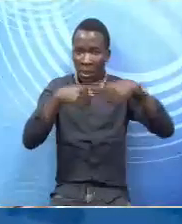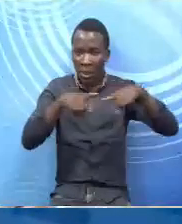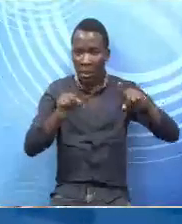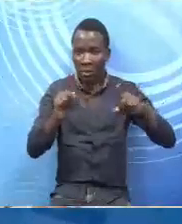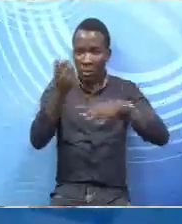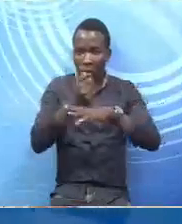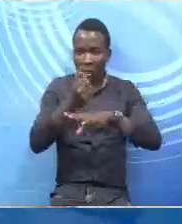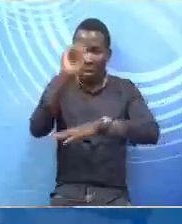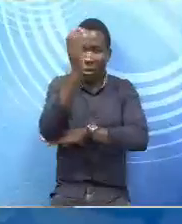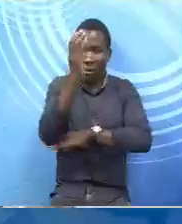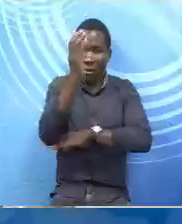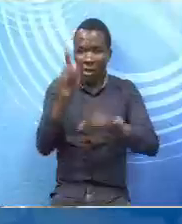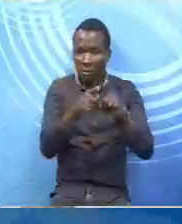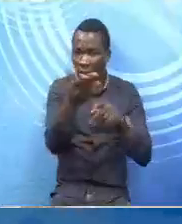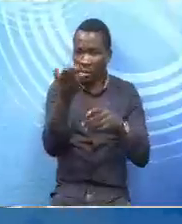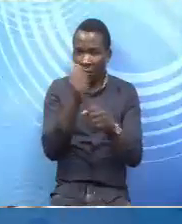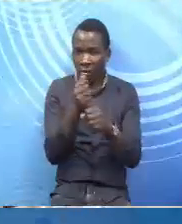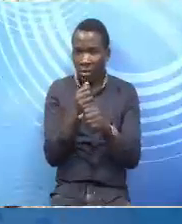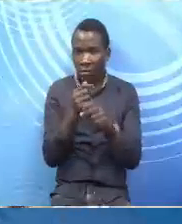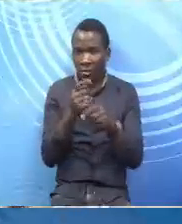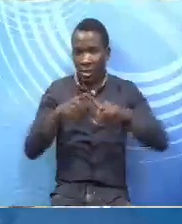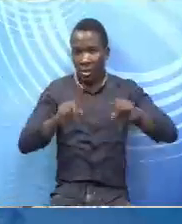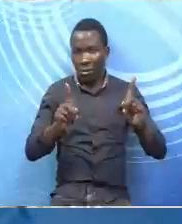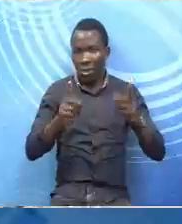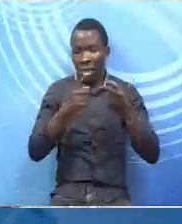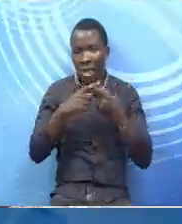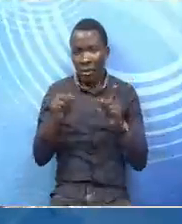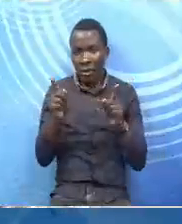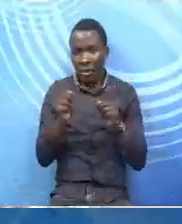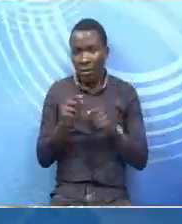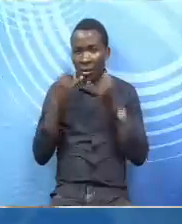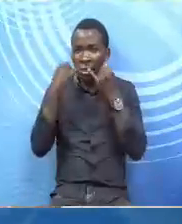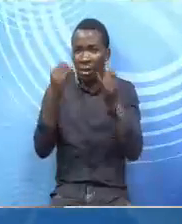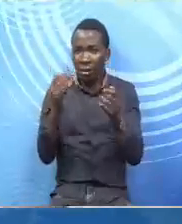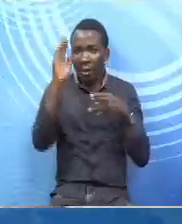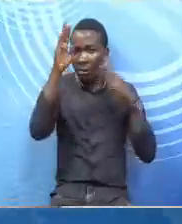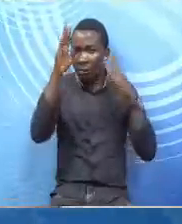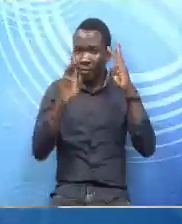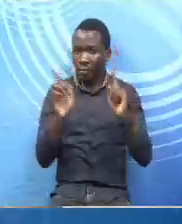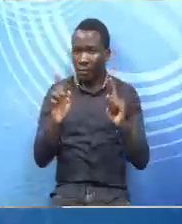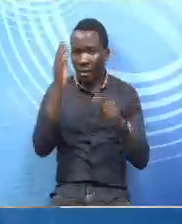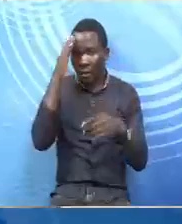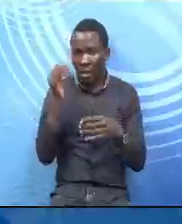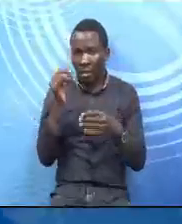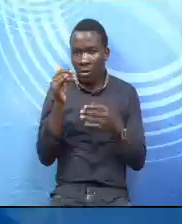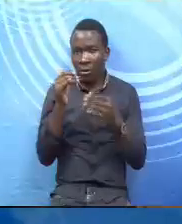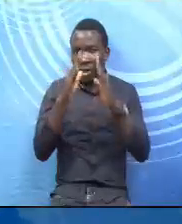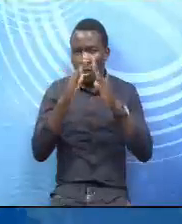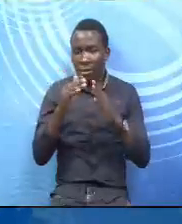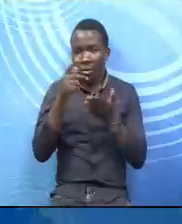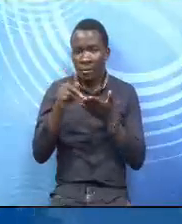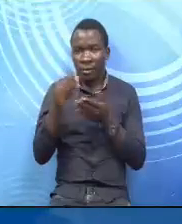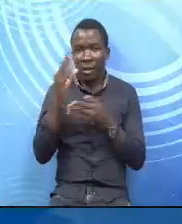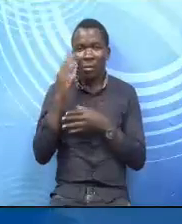nk'uko nabikubwiye ntabwo bidutera n'ikibazo gikomeye cyane ko iyo nzu bayikodesha batayibamo